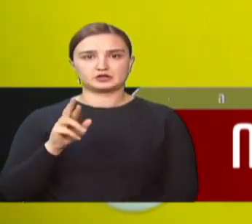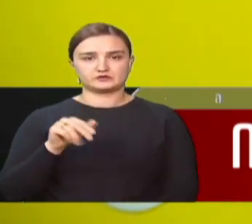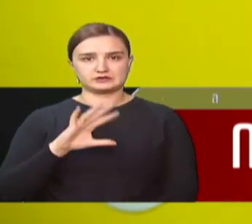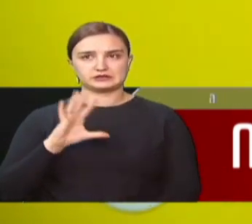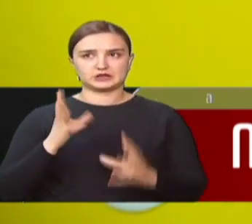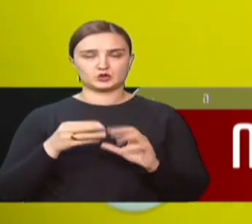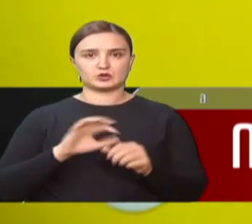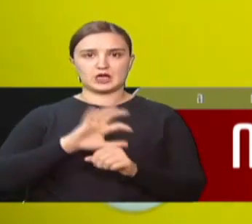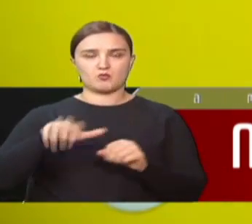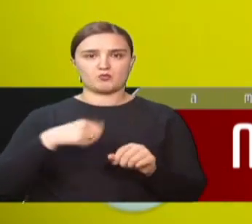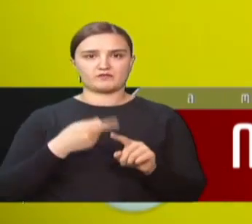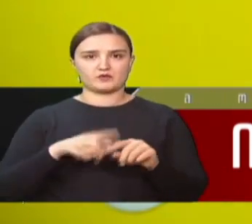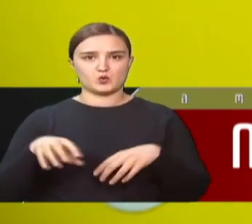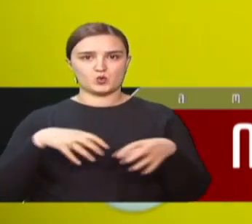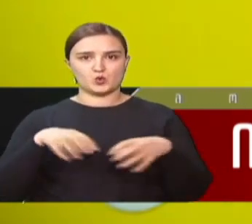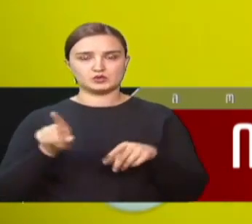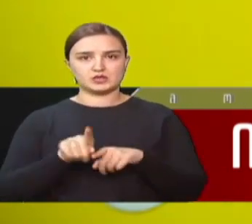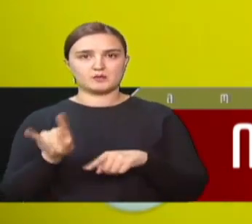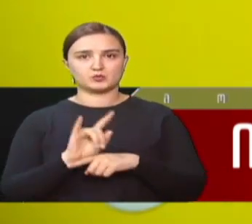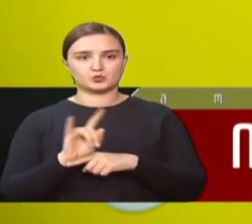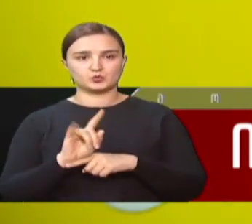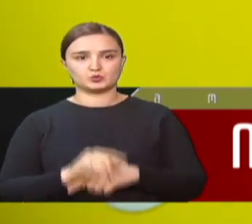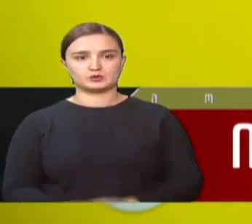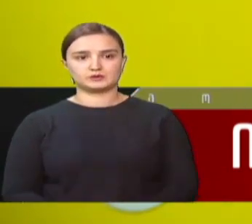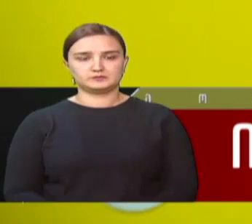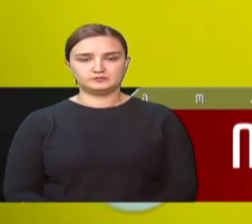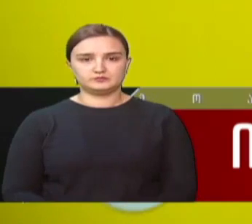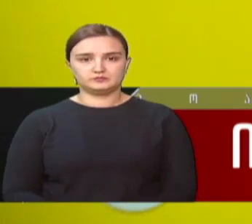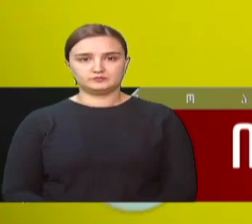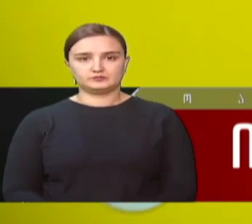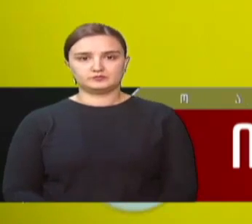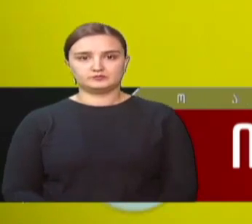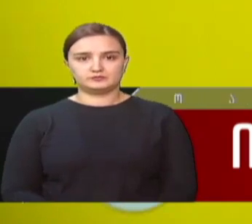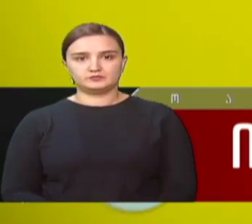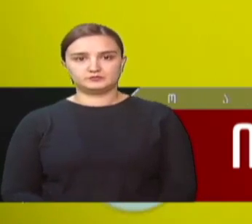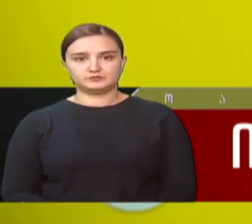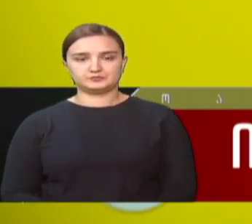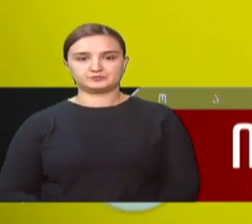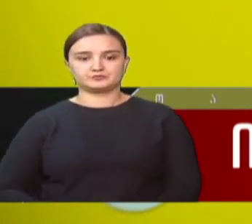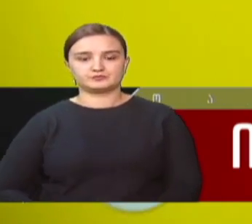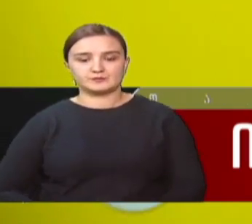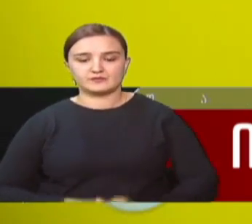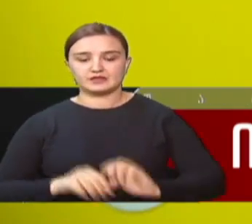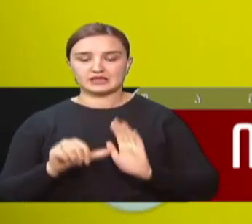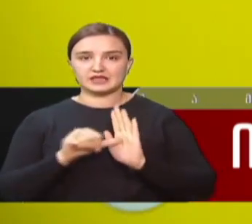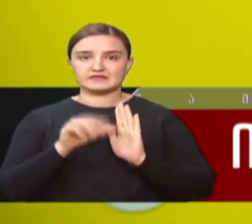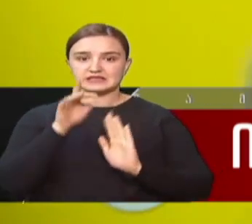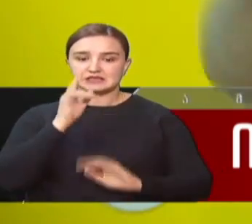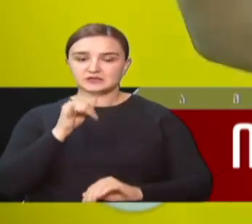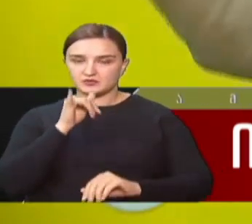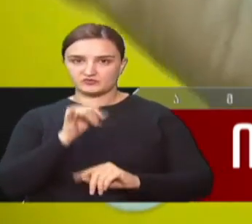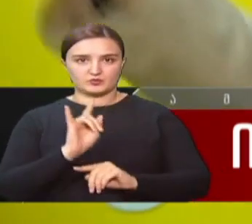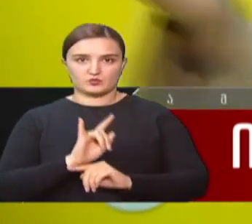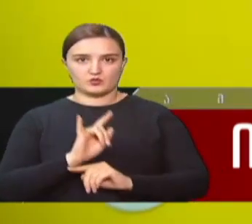აღმოფხვრის კორუფციას. ეხლა აი ესეთი ტყუილით, აი ეს, რა ვიცი, ეხლა 6 წლის ბავშვს ვერ მოატყუებ, ხო, იმას კი არა, ევროკომისიას,